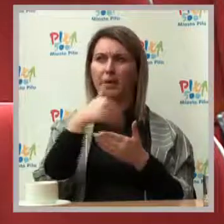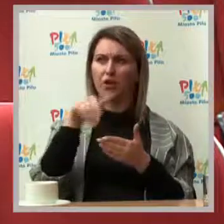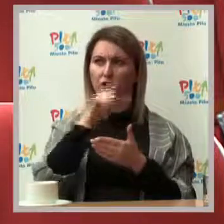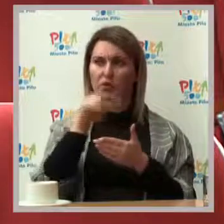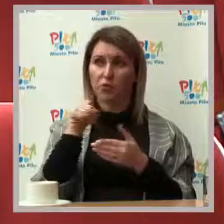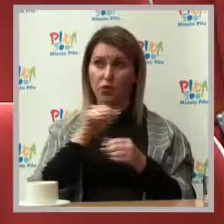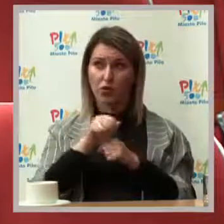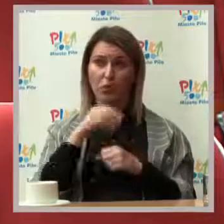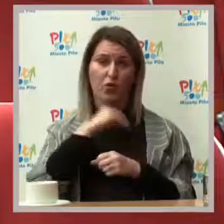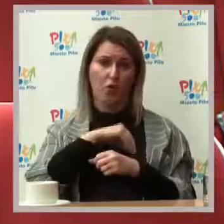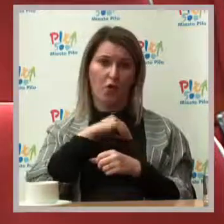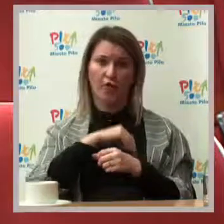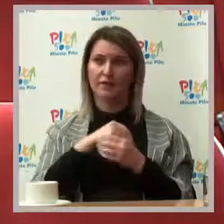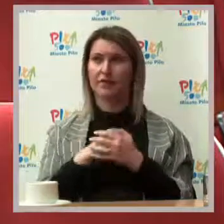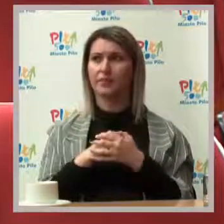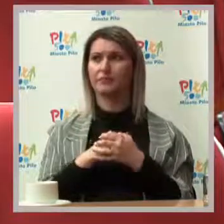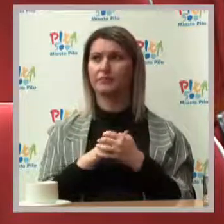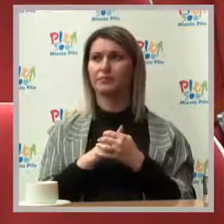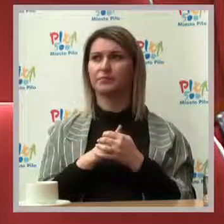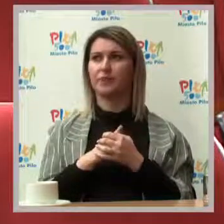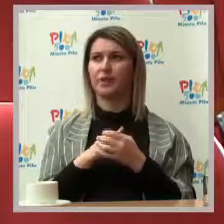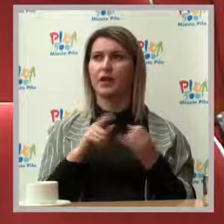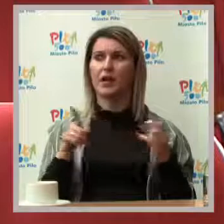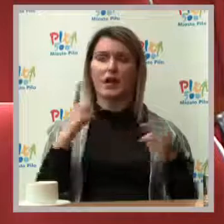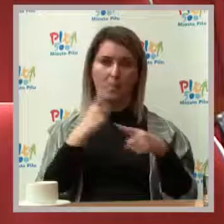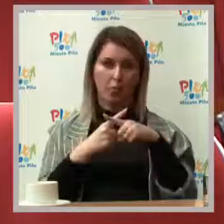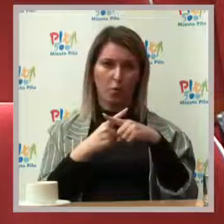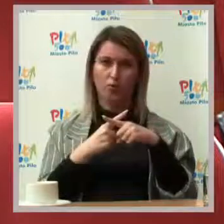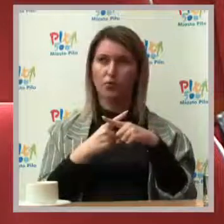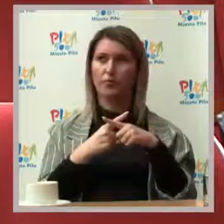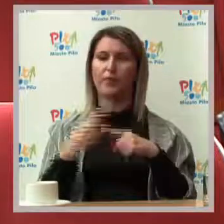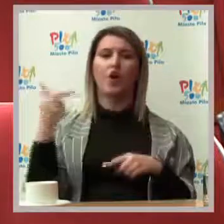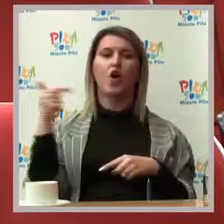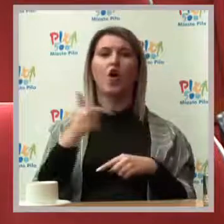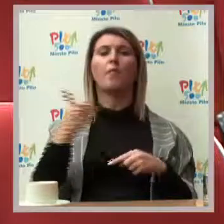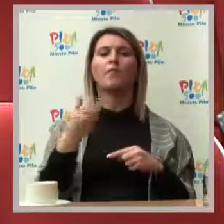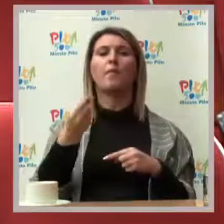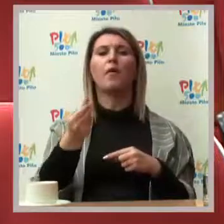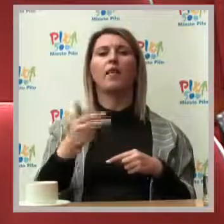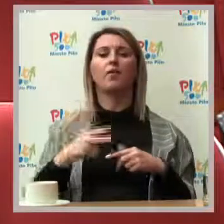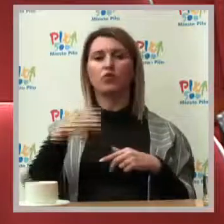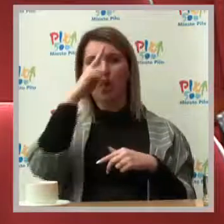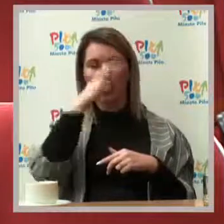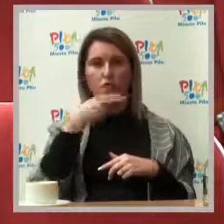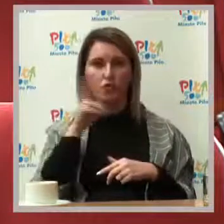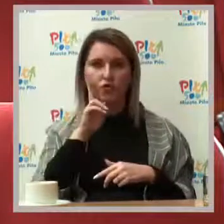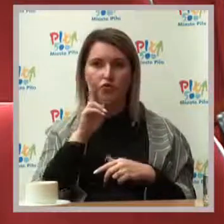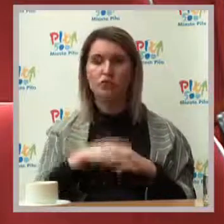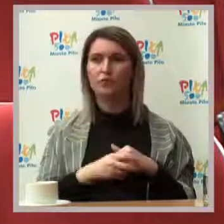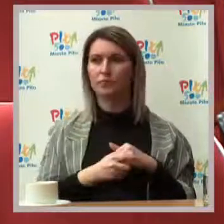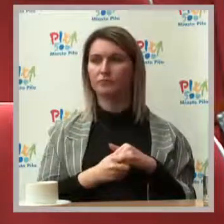niż w latach poprzednich i to jest poziom około 6 200 000 złotych. Szacunek ten i plan wynika z analizy wykonania